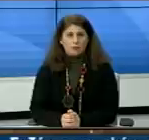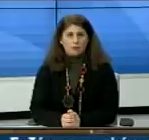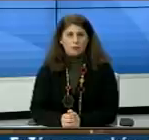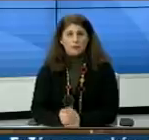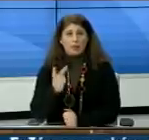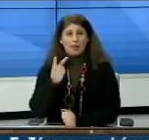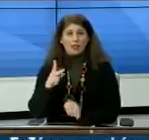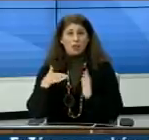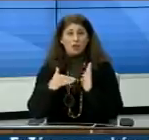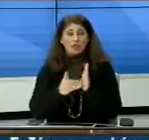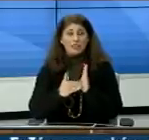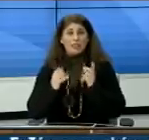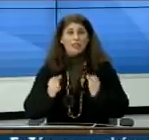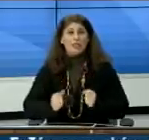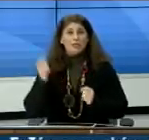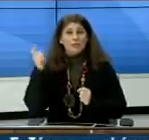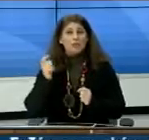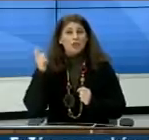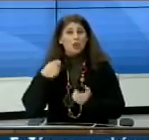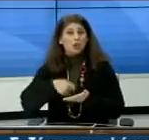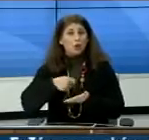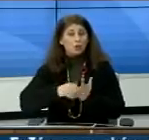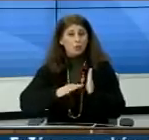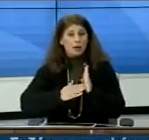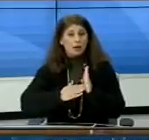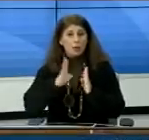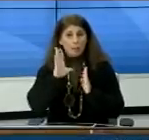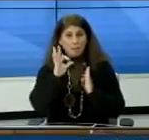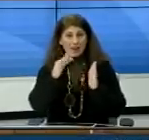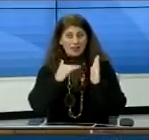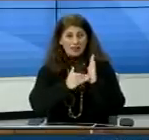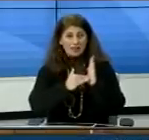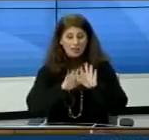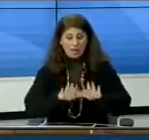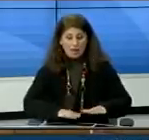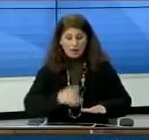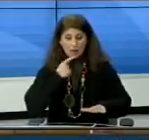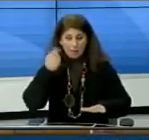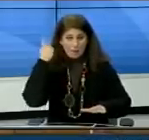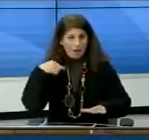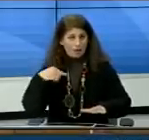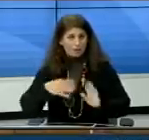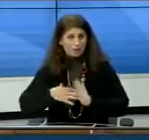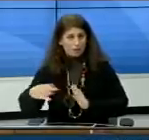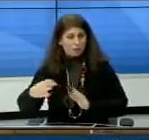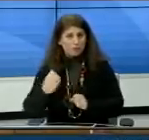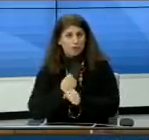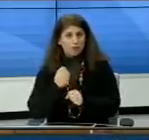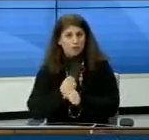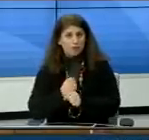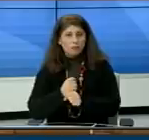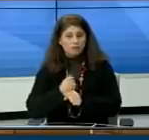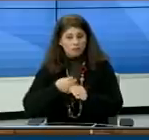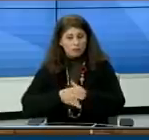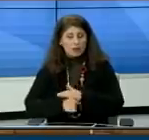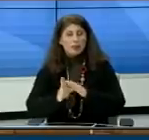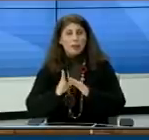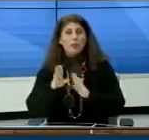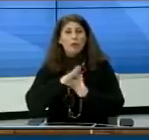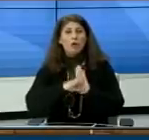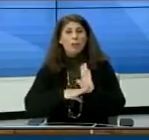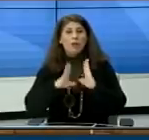200.000 νέες θέσεις μισθωτών, 50.000 άνεργοι που βρήκανε δουλειά πέρυσι μέσα από τα προγράμματα του ΑΕΔ και